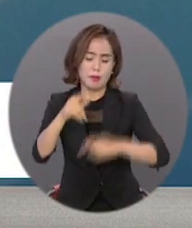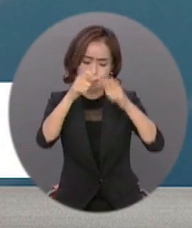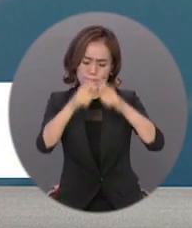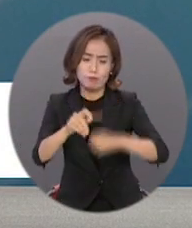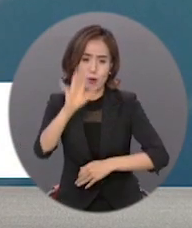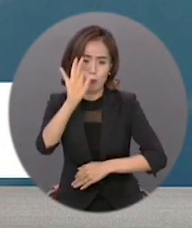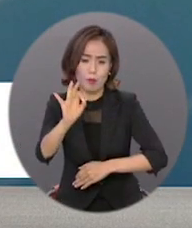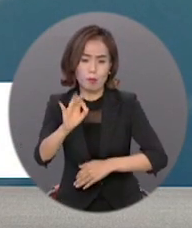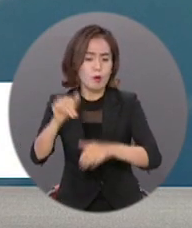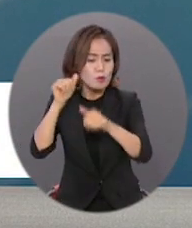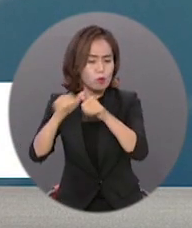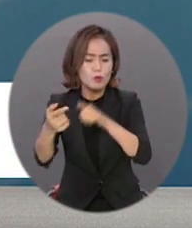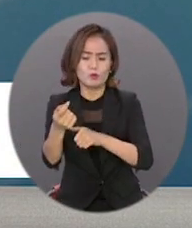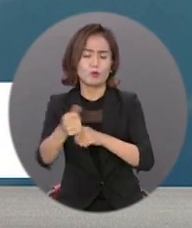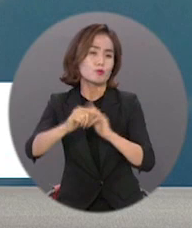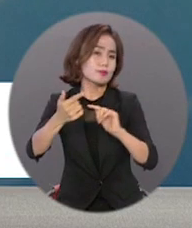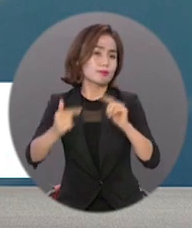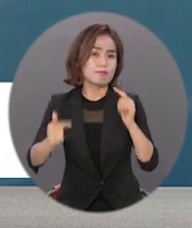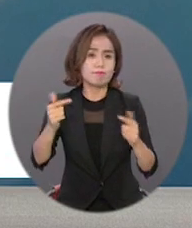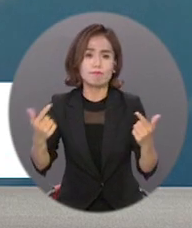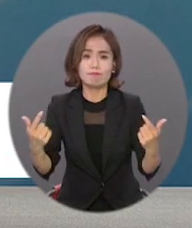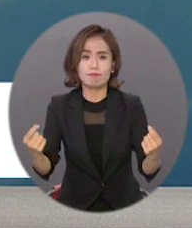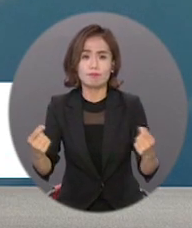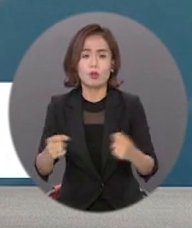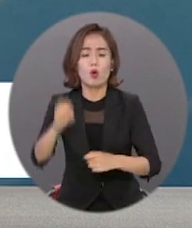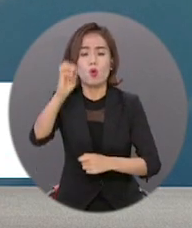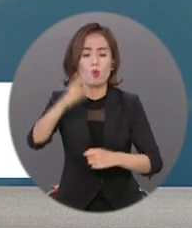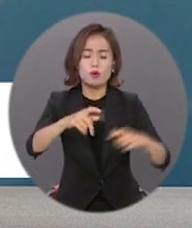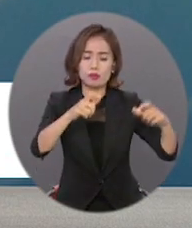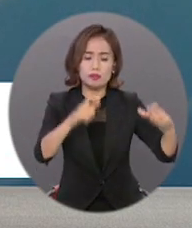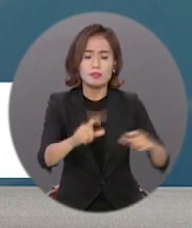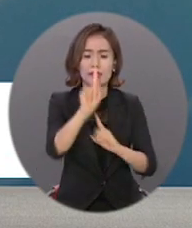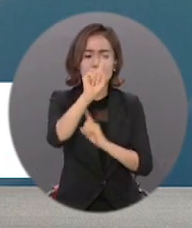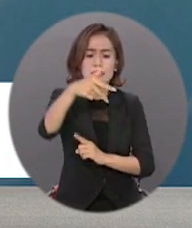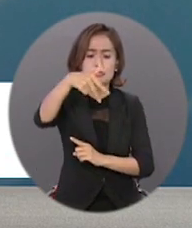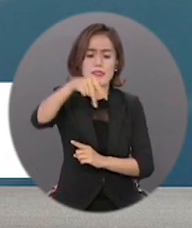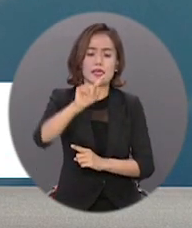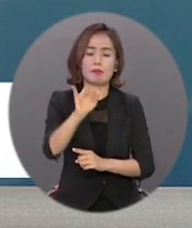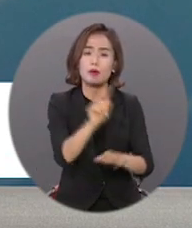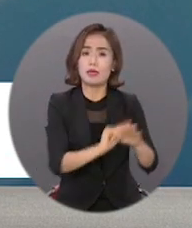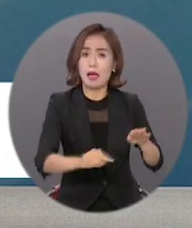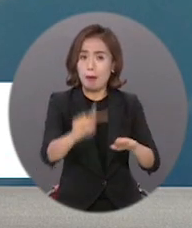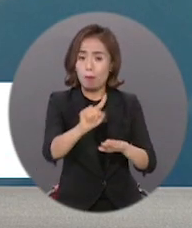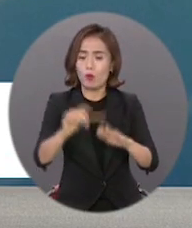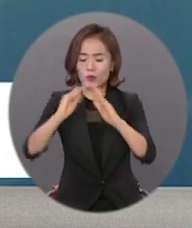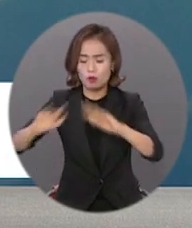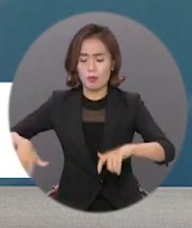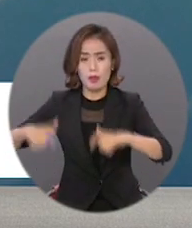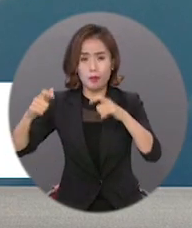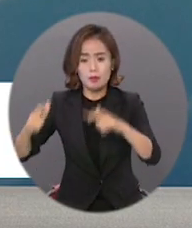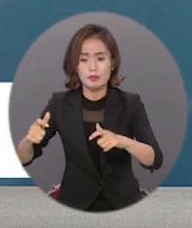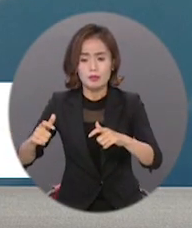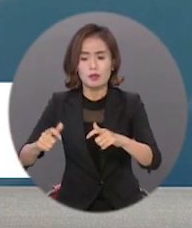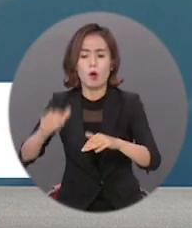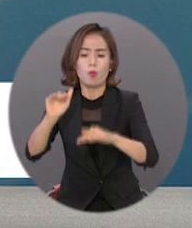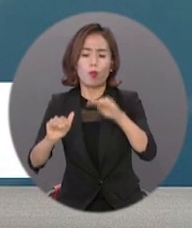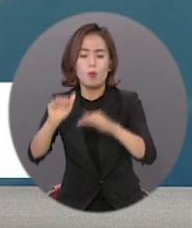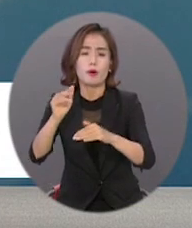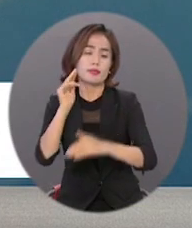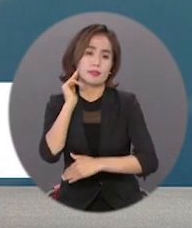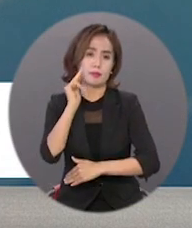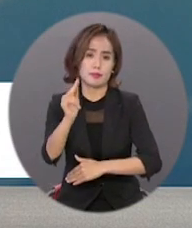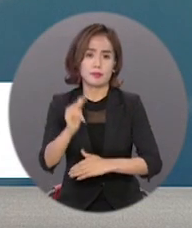여론이 조금씩 달랐습니다 당주 에서는 이 자명 후보가 우수했고 전남에서는 접전 양상을